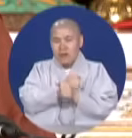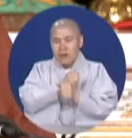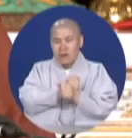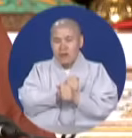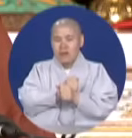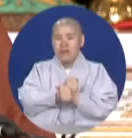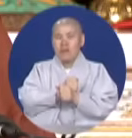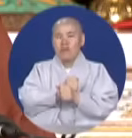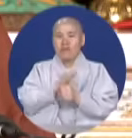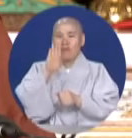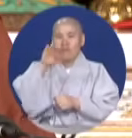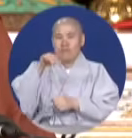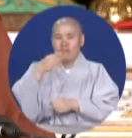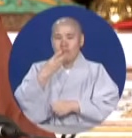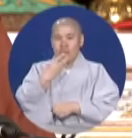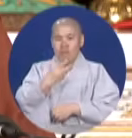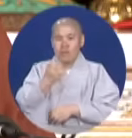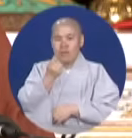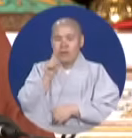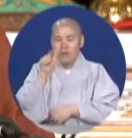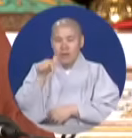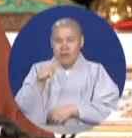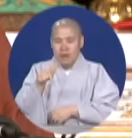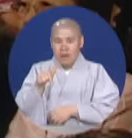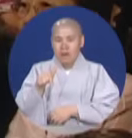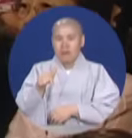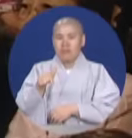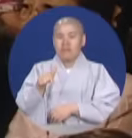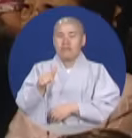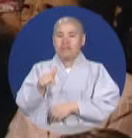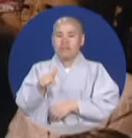바로 불학불교학입니다. 이렇게 돼서